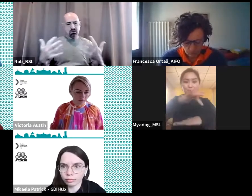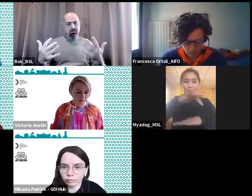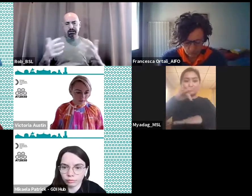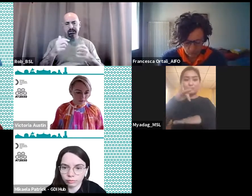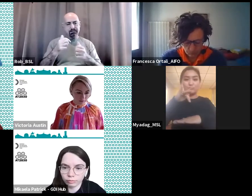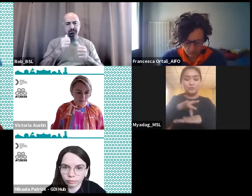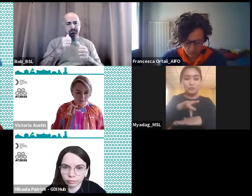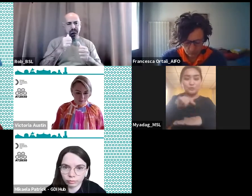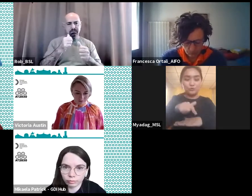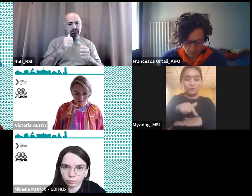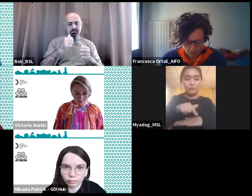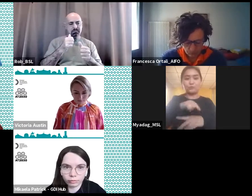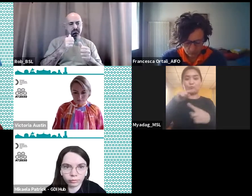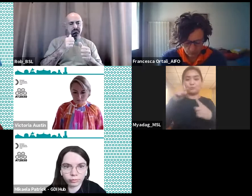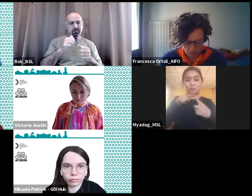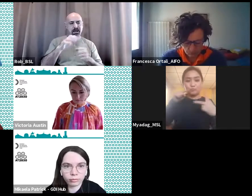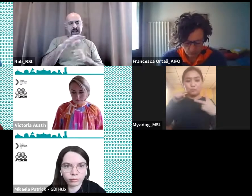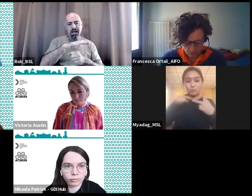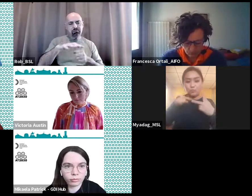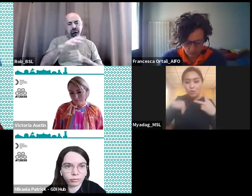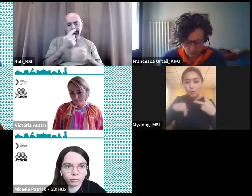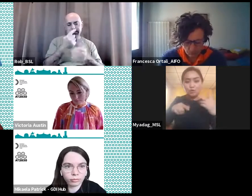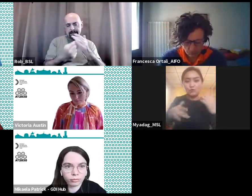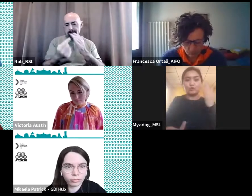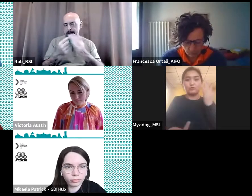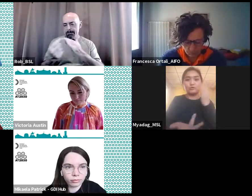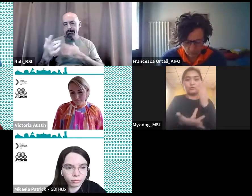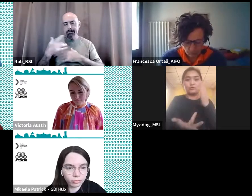үеийн технологи суралцсан технологи